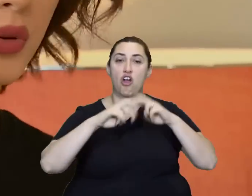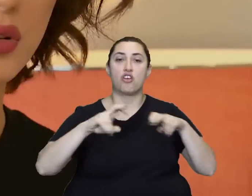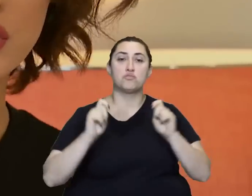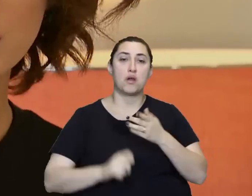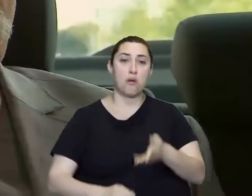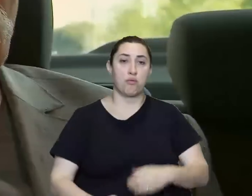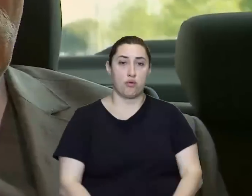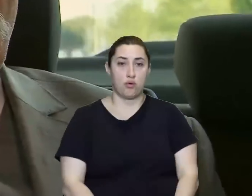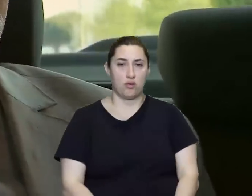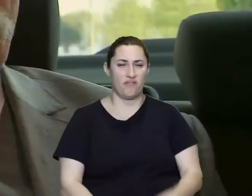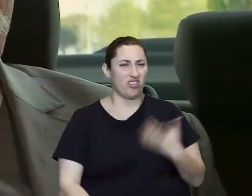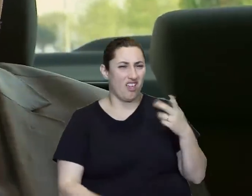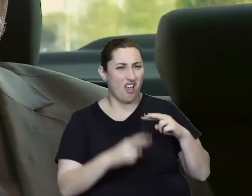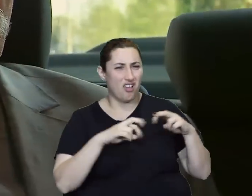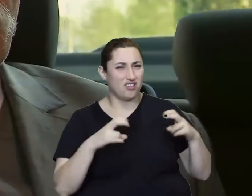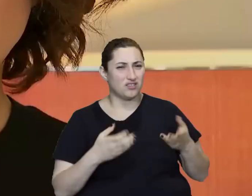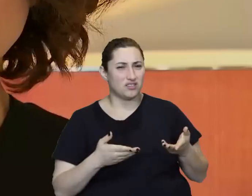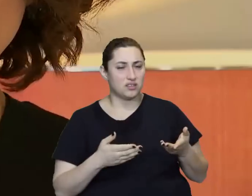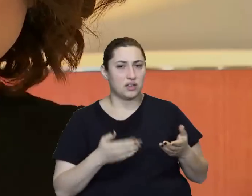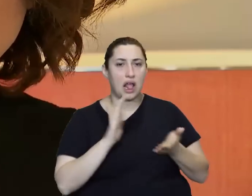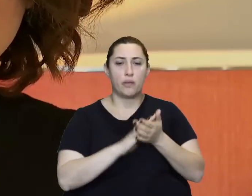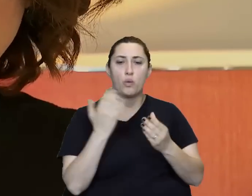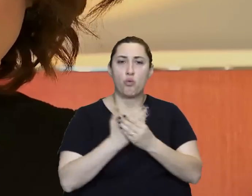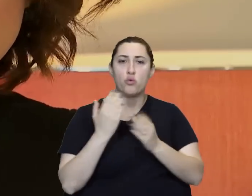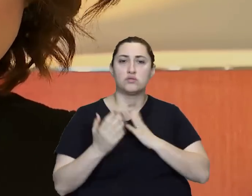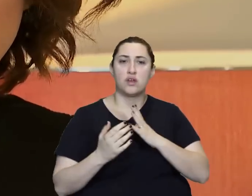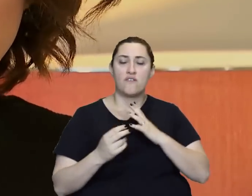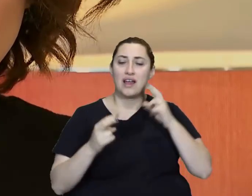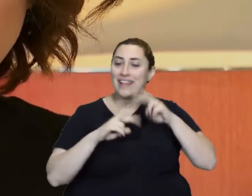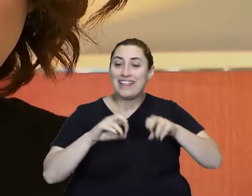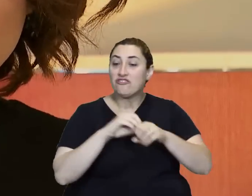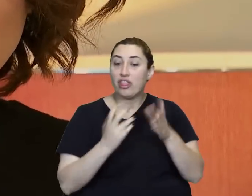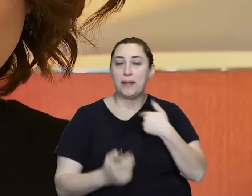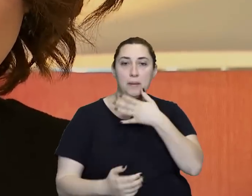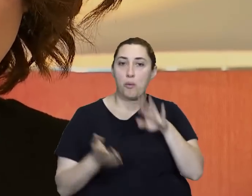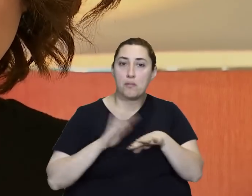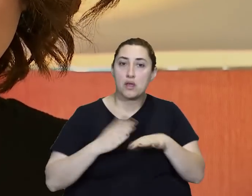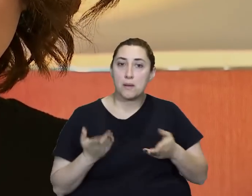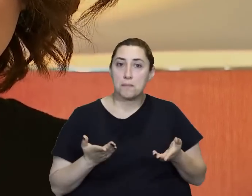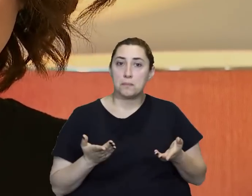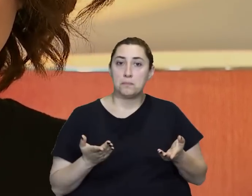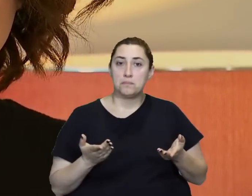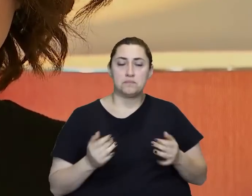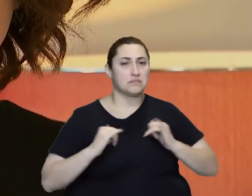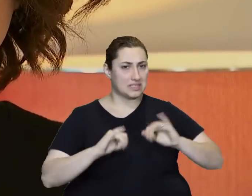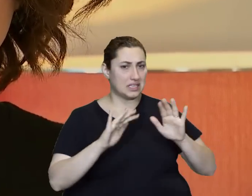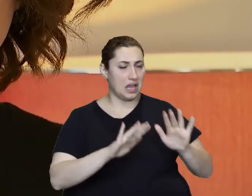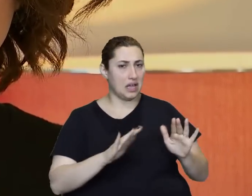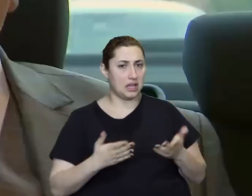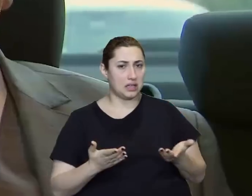araştırma yapıyor. Ne araştırması? Elinde dosyalar var, ayrıntısını bilmiyorum. Ne yapacağız? Sakin